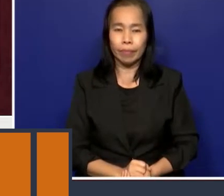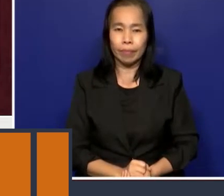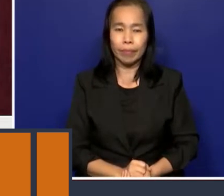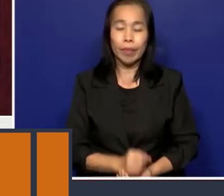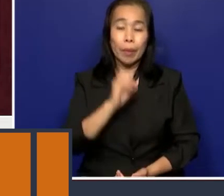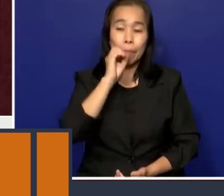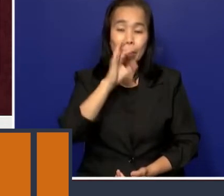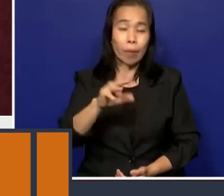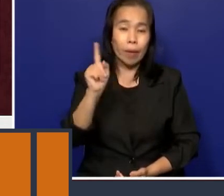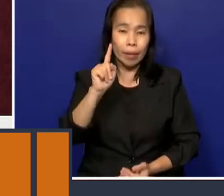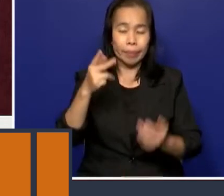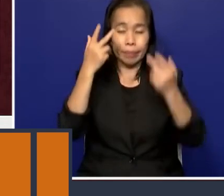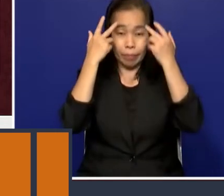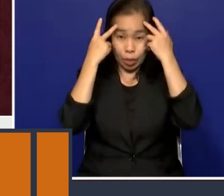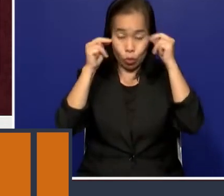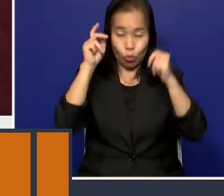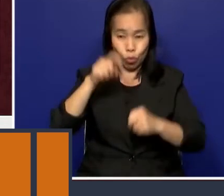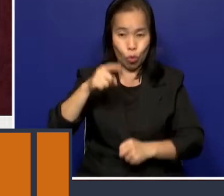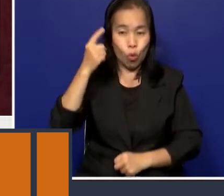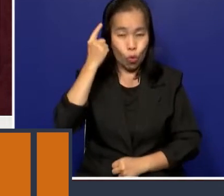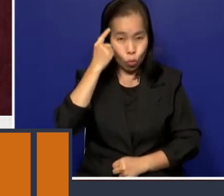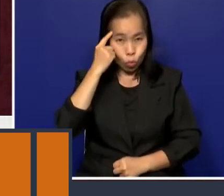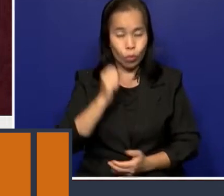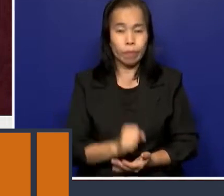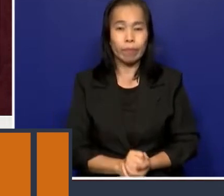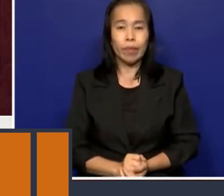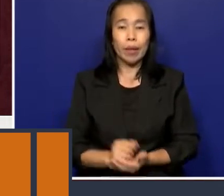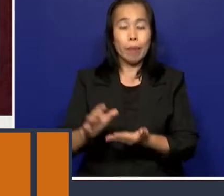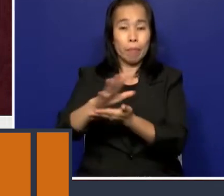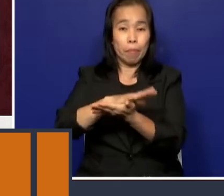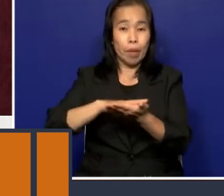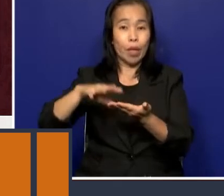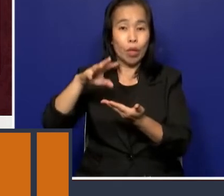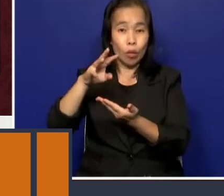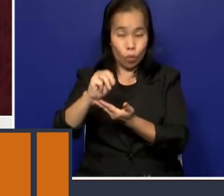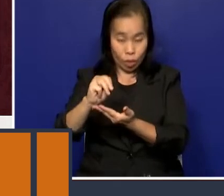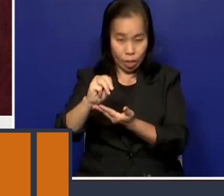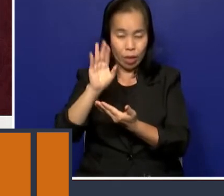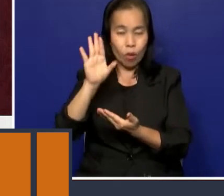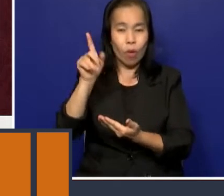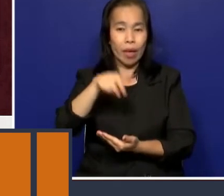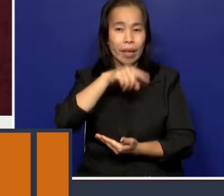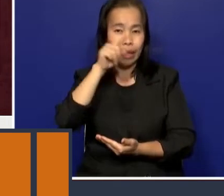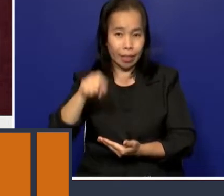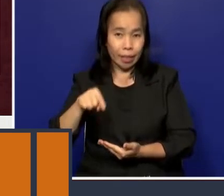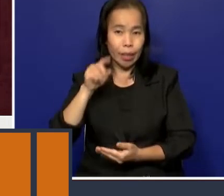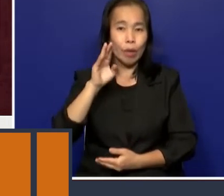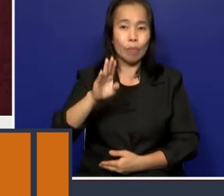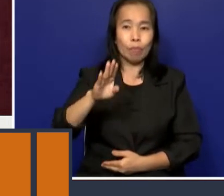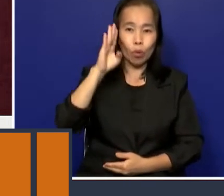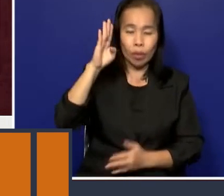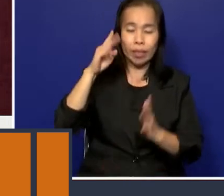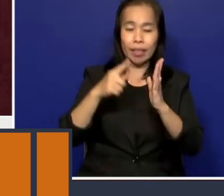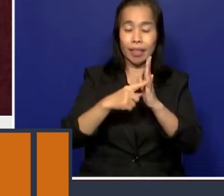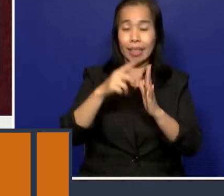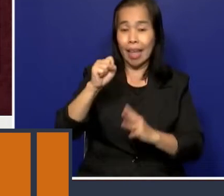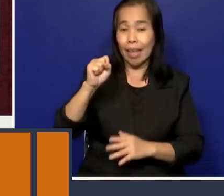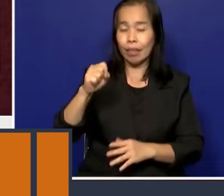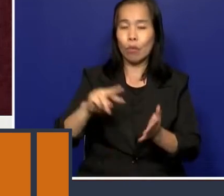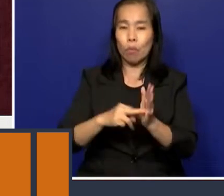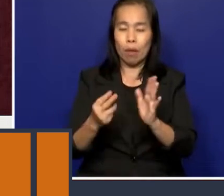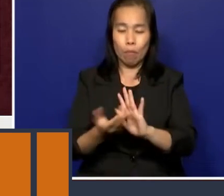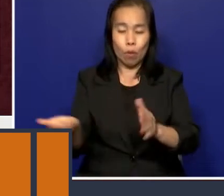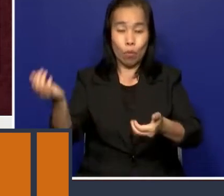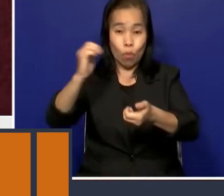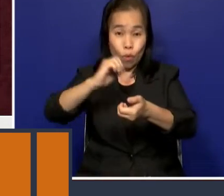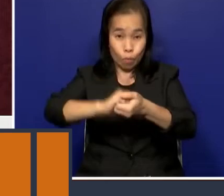ดวักซีนชนิดเพ